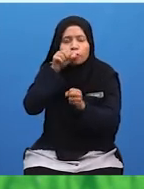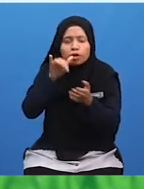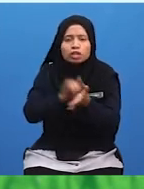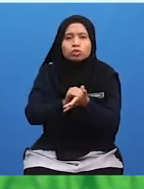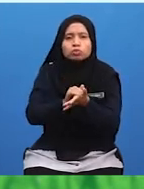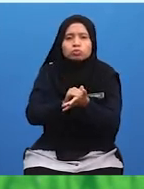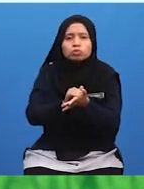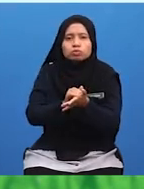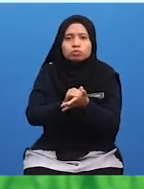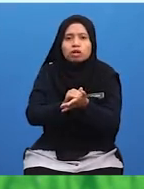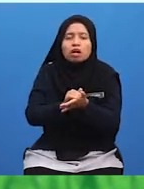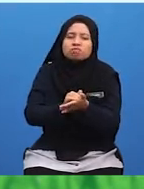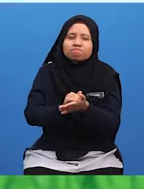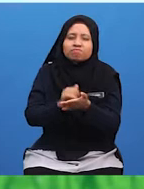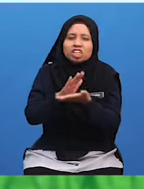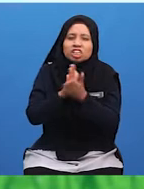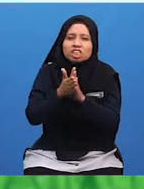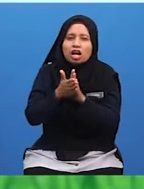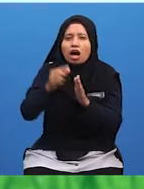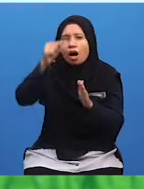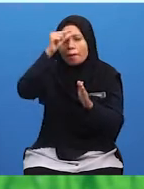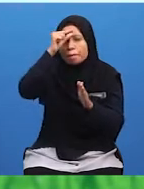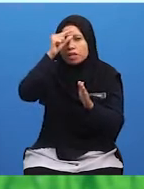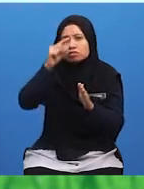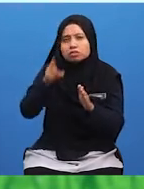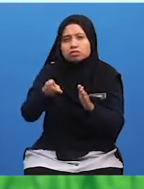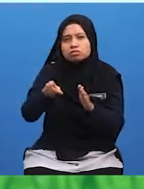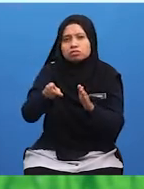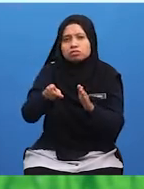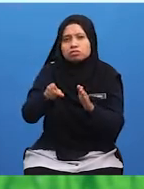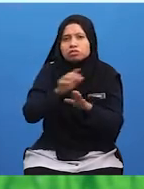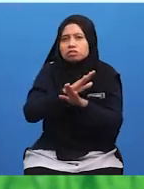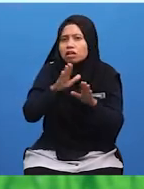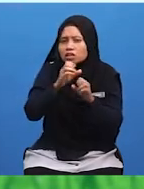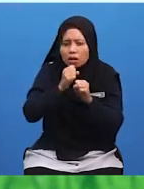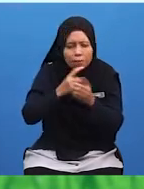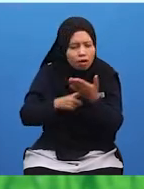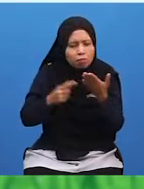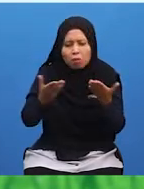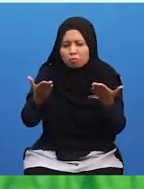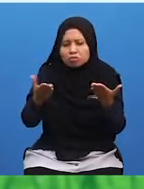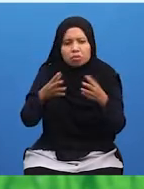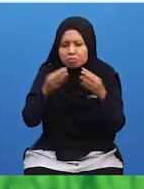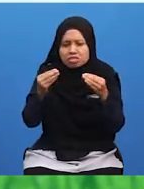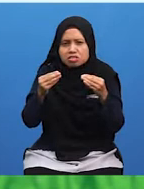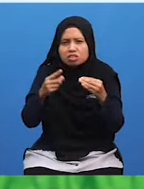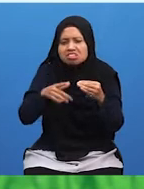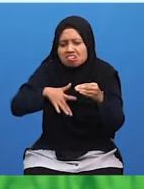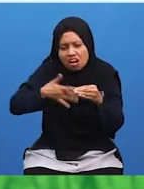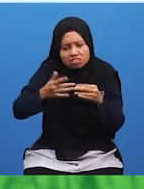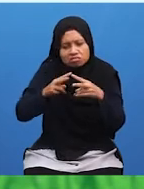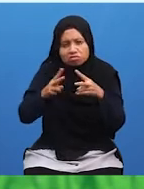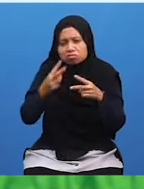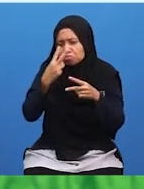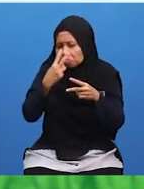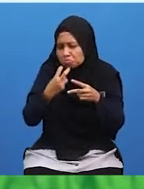tersebut. Malangnya, abang saya tidak mendapat apa-apa. Dia berasa